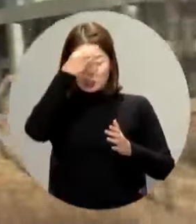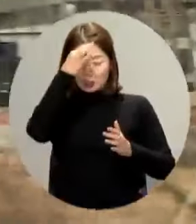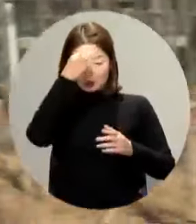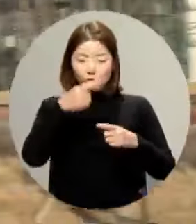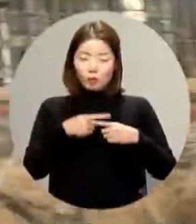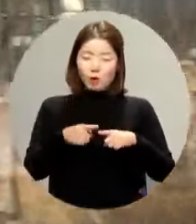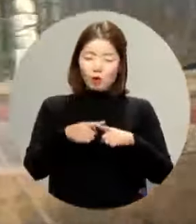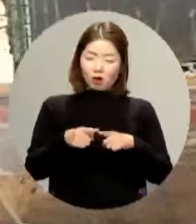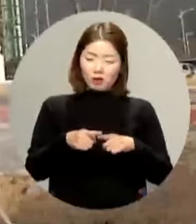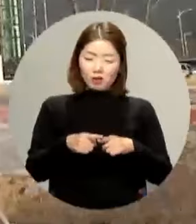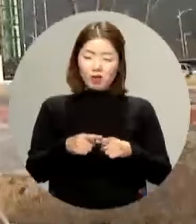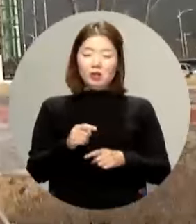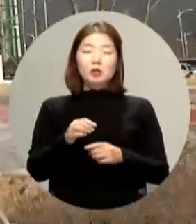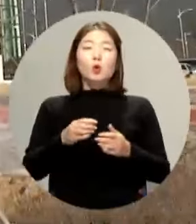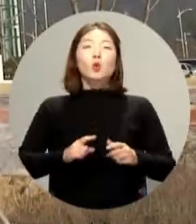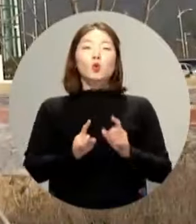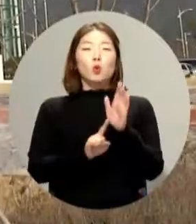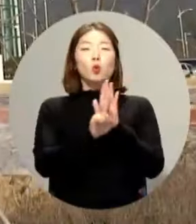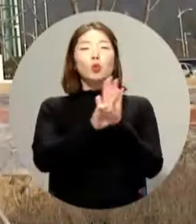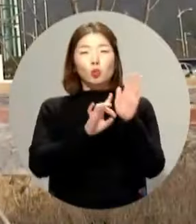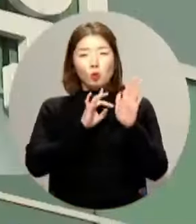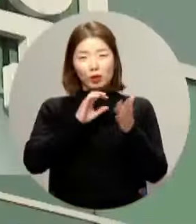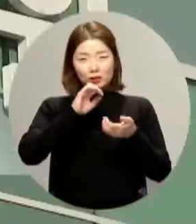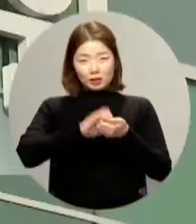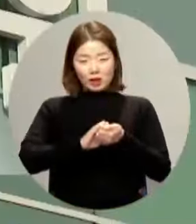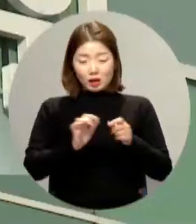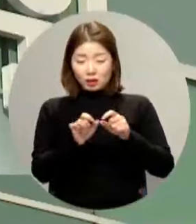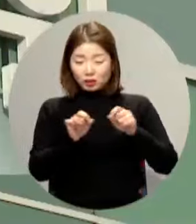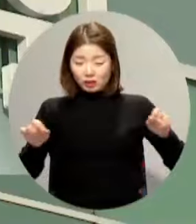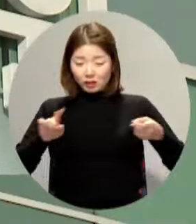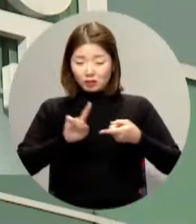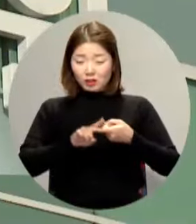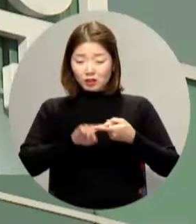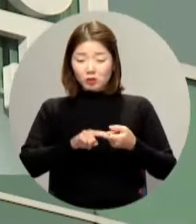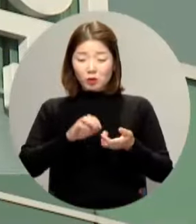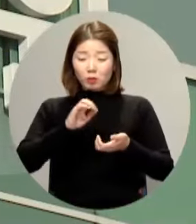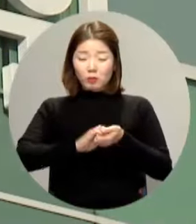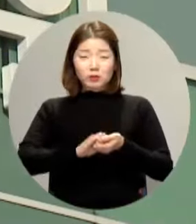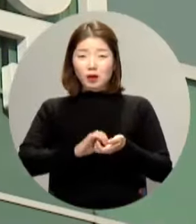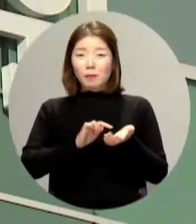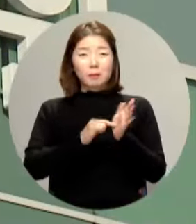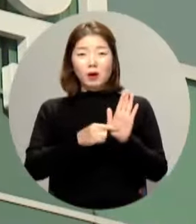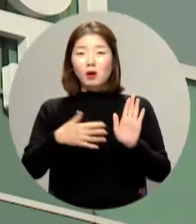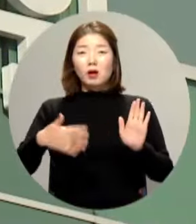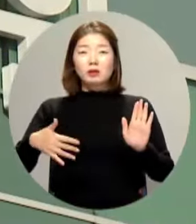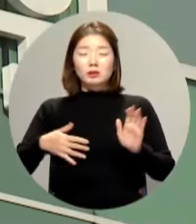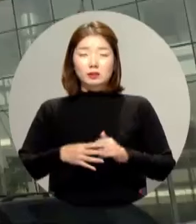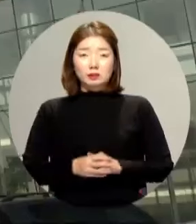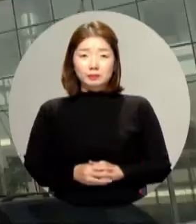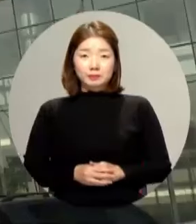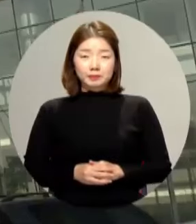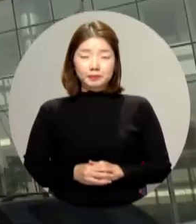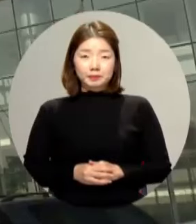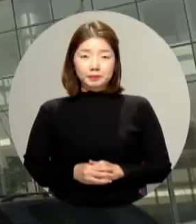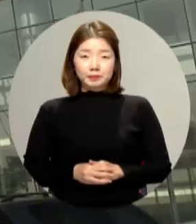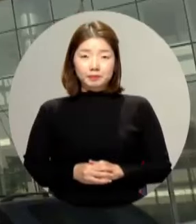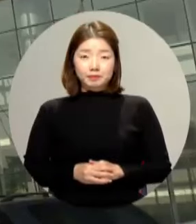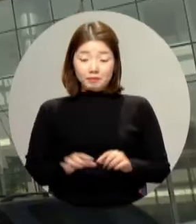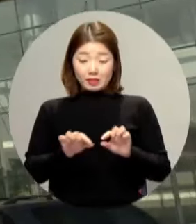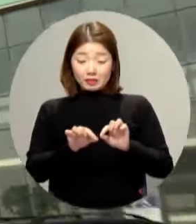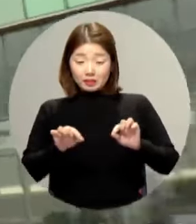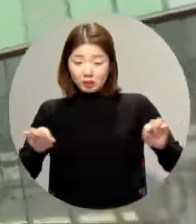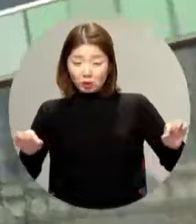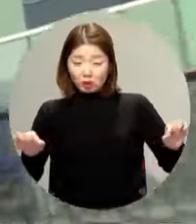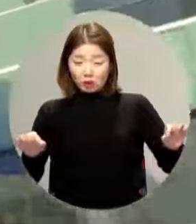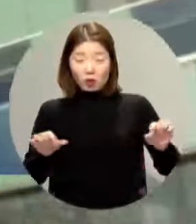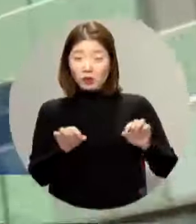국가기술표준원은 최대 허용 온도만 제한할 뿐 열선 길이 등에 대한 기준을 제시하지 않고 있기 때문입니다. 열선이 뭐